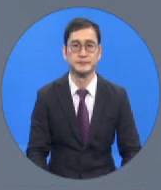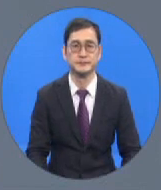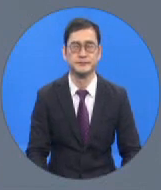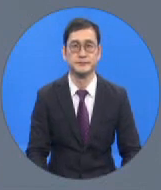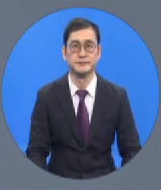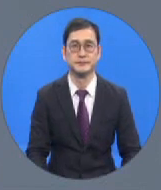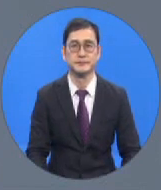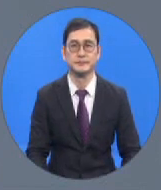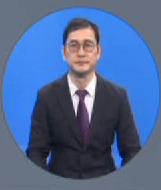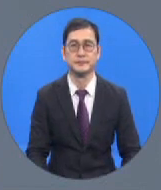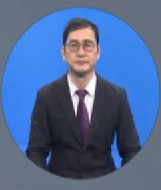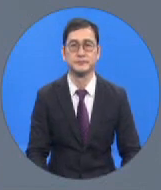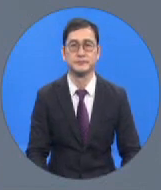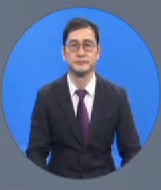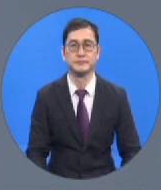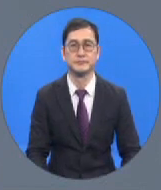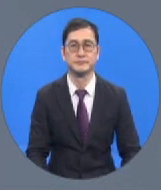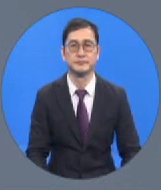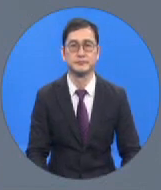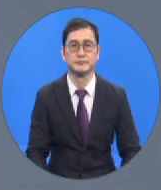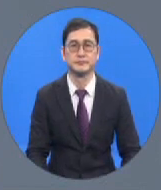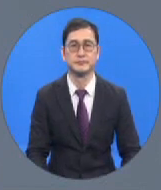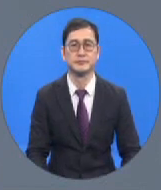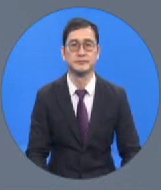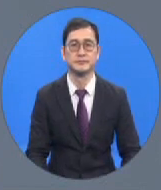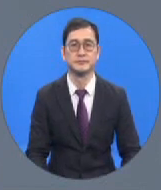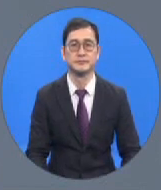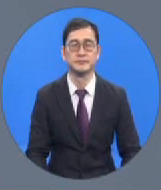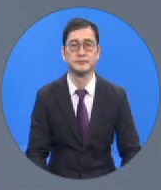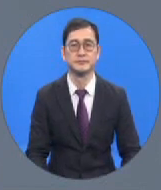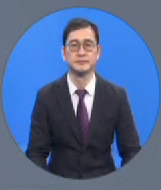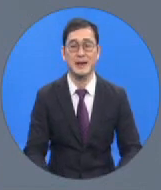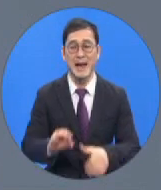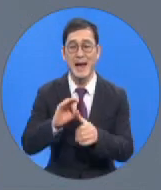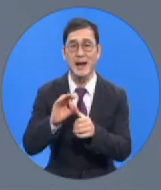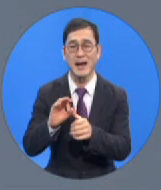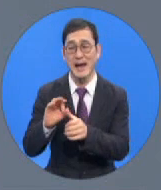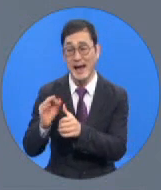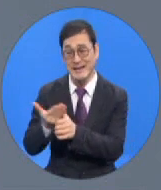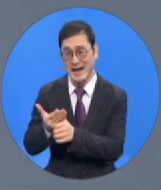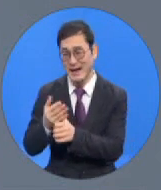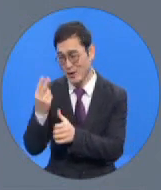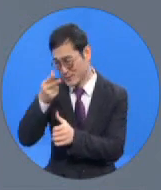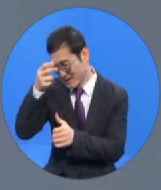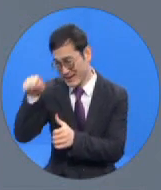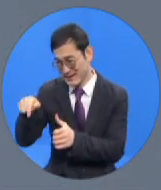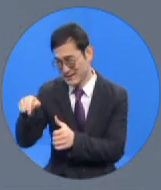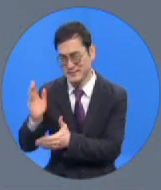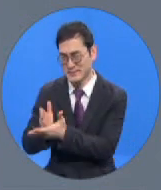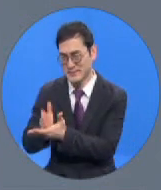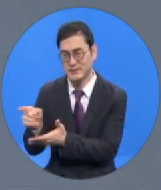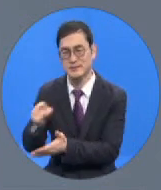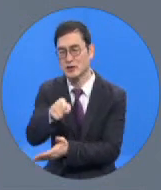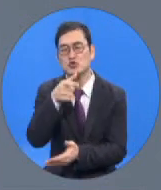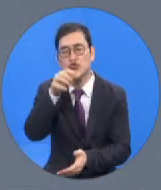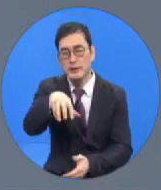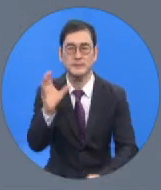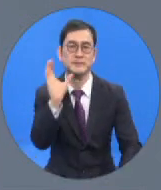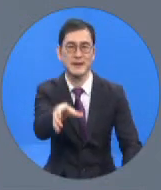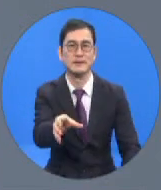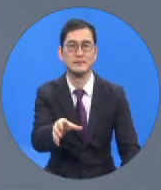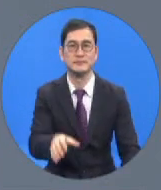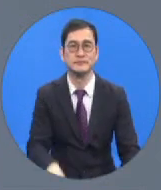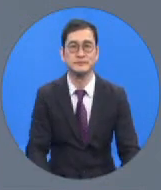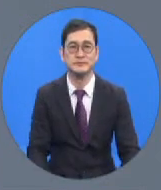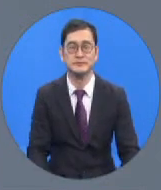김학의 전 차관 출국 금지 위법성 논란에 안양지청에서 수원지검으로 이 사건을 재배당했는데 그 이유가